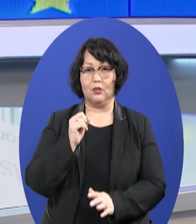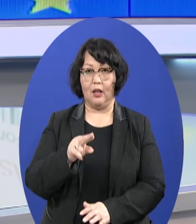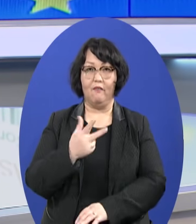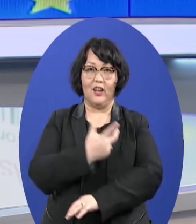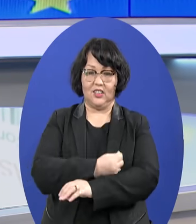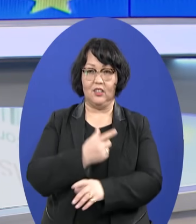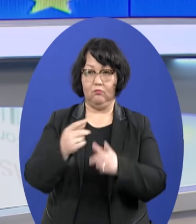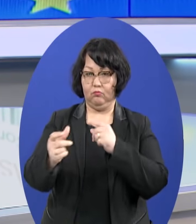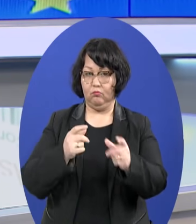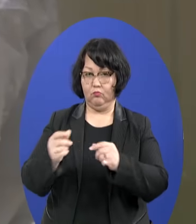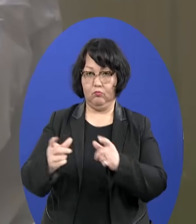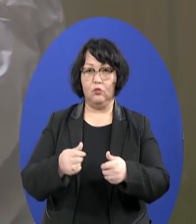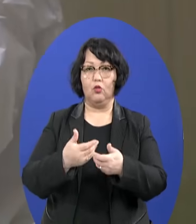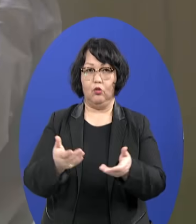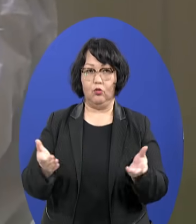байна.